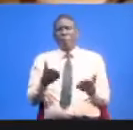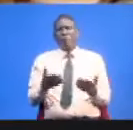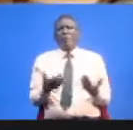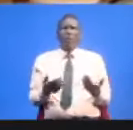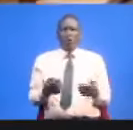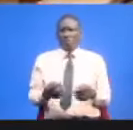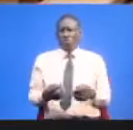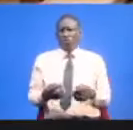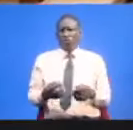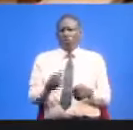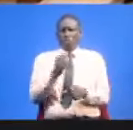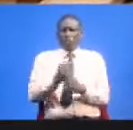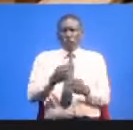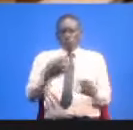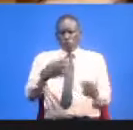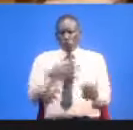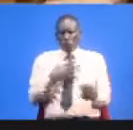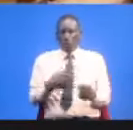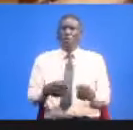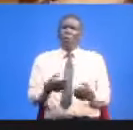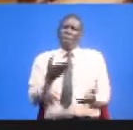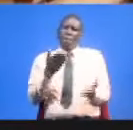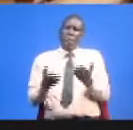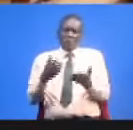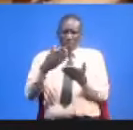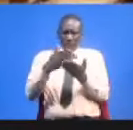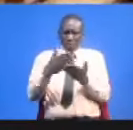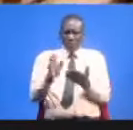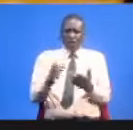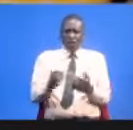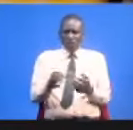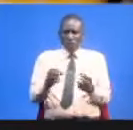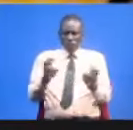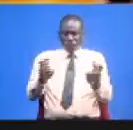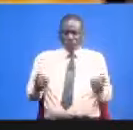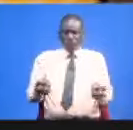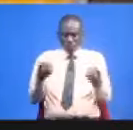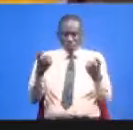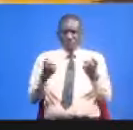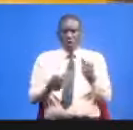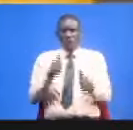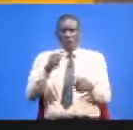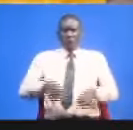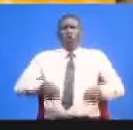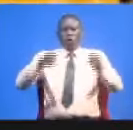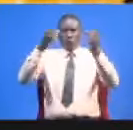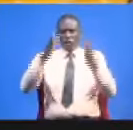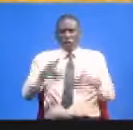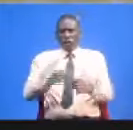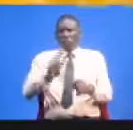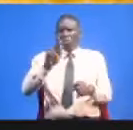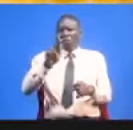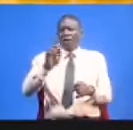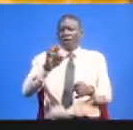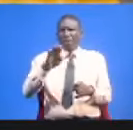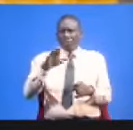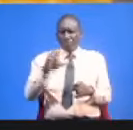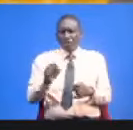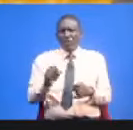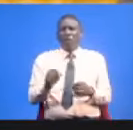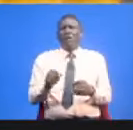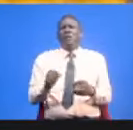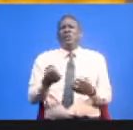nyongo. Kwani unaweza kuwa sehemu ya shehena ambayo maafisa kutoka shirika la Kebs, mamlaka